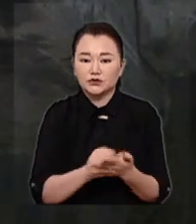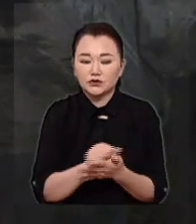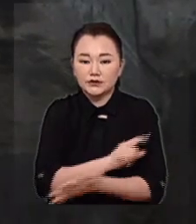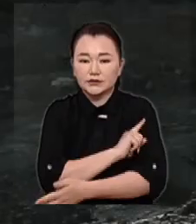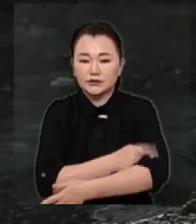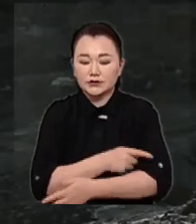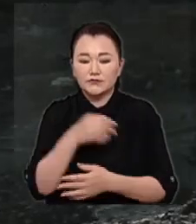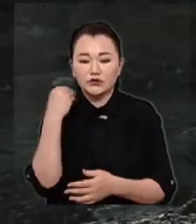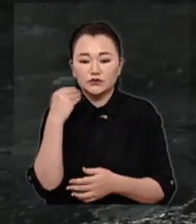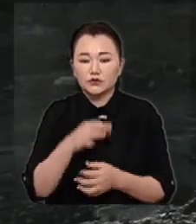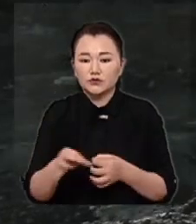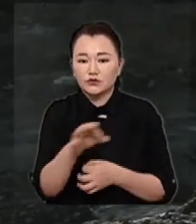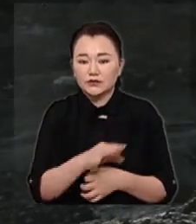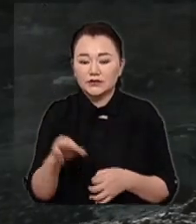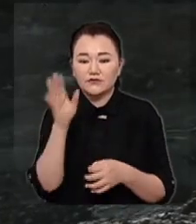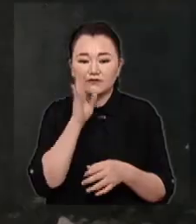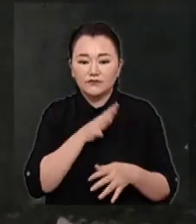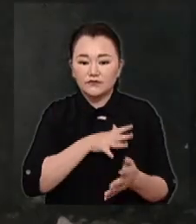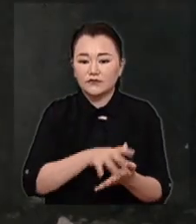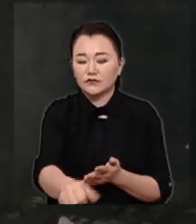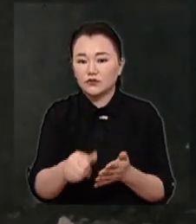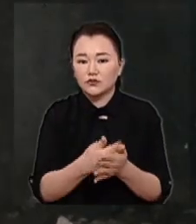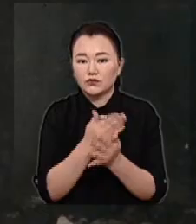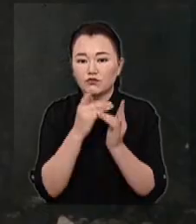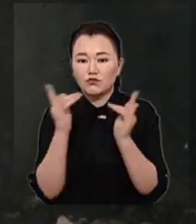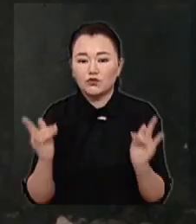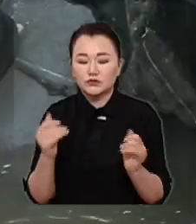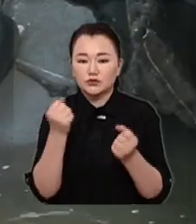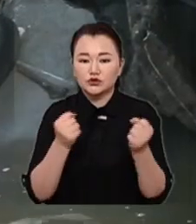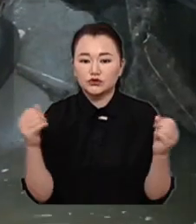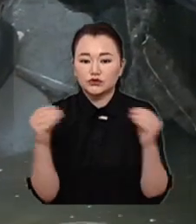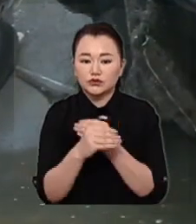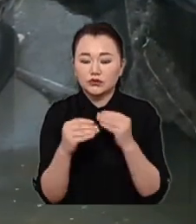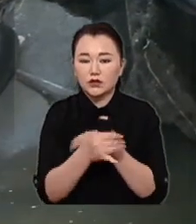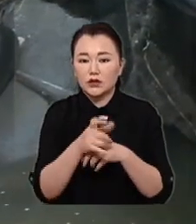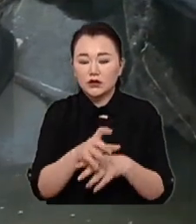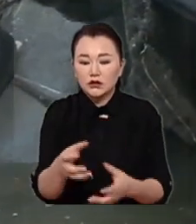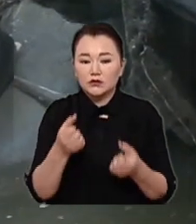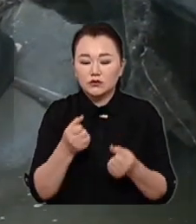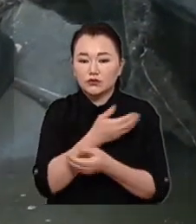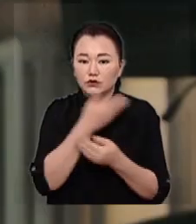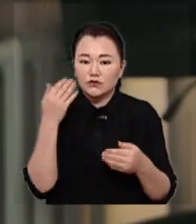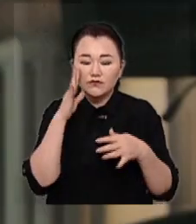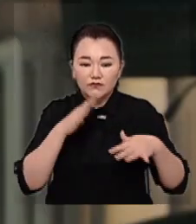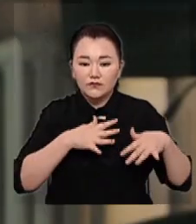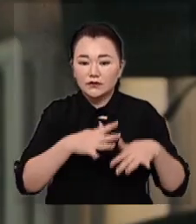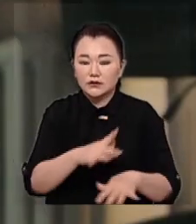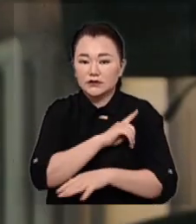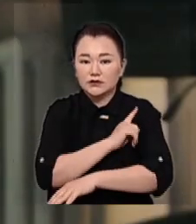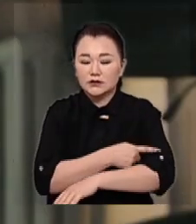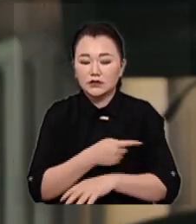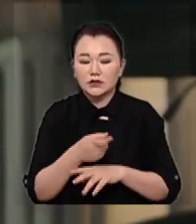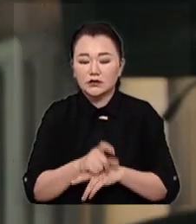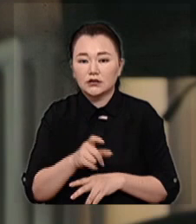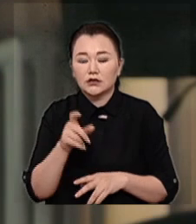Разрушительная сила. В Актюбинской области смыла новый автомобильный мост. Как вышло, что конструкция не выдержала напора стихии? Были большие переливы